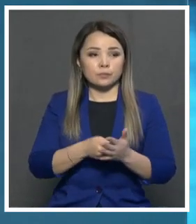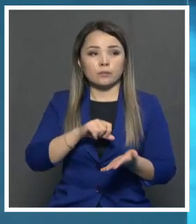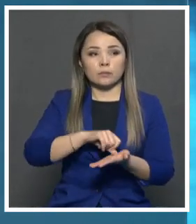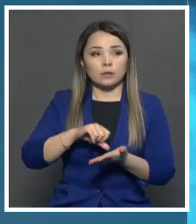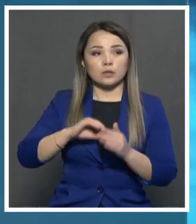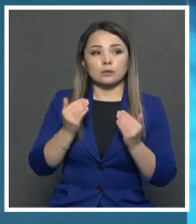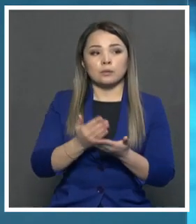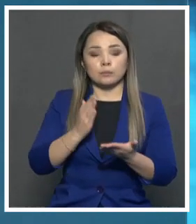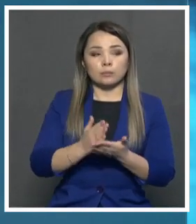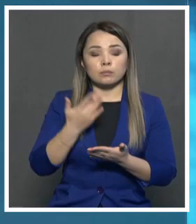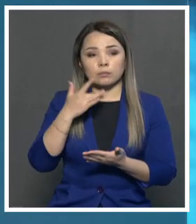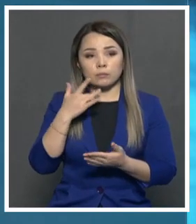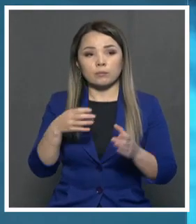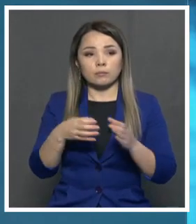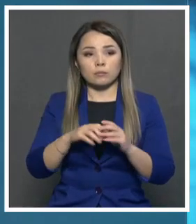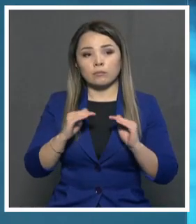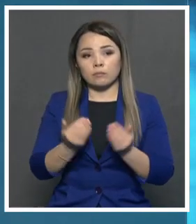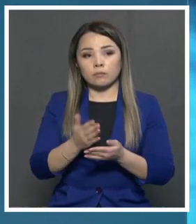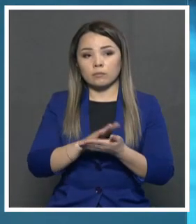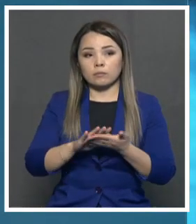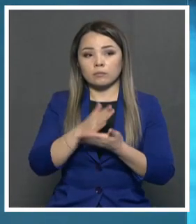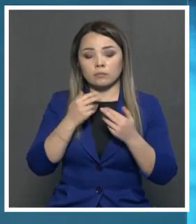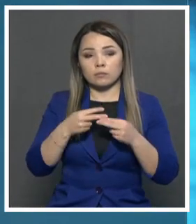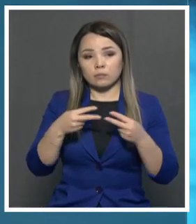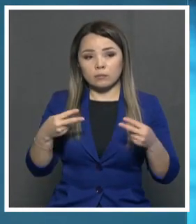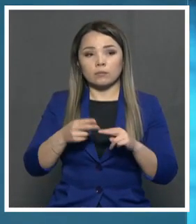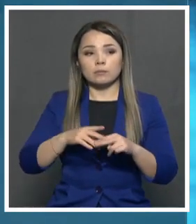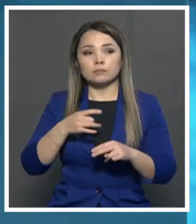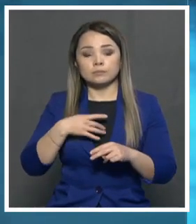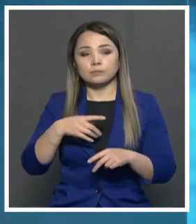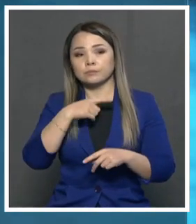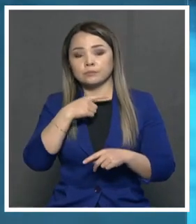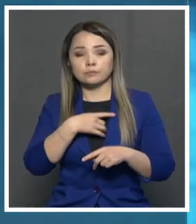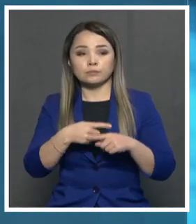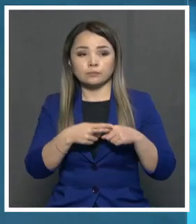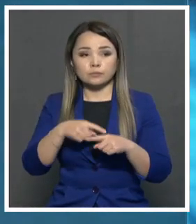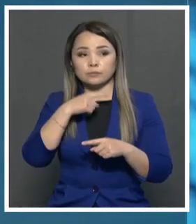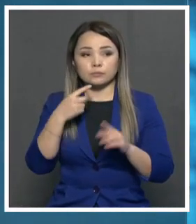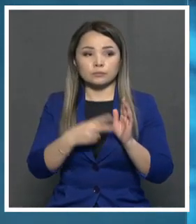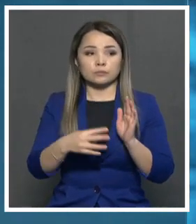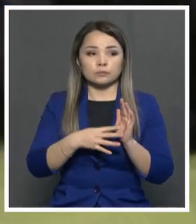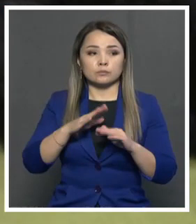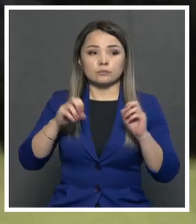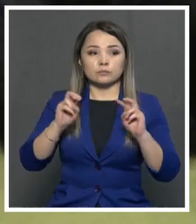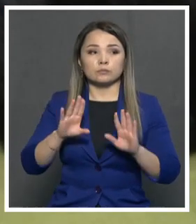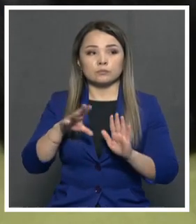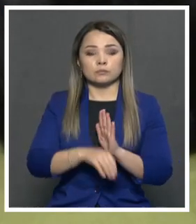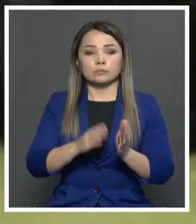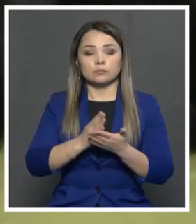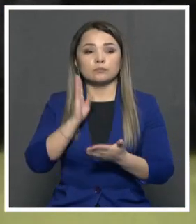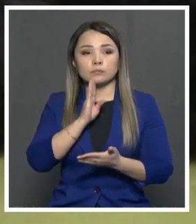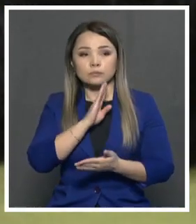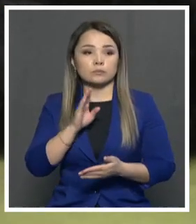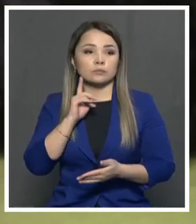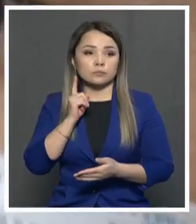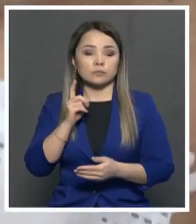қатысты ғана шектеулер бар. АқШ-та гендерлік шектеулер мүлдем жоқ. Ресей мен Белоруссияда тек 79 мамандық бұл тізімге енген. Былтыр әйелдер мен